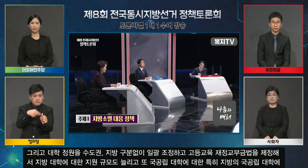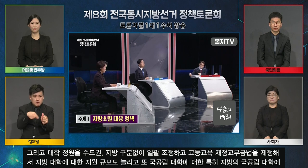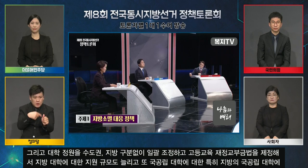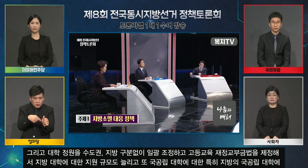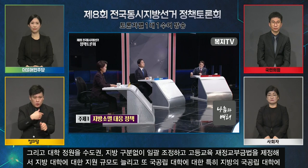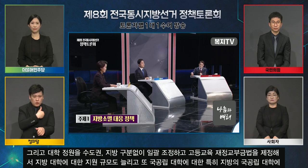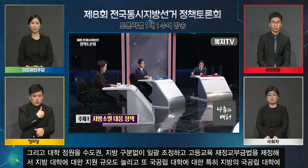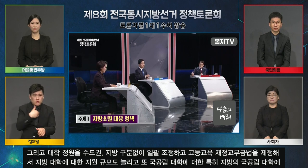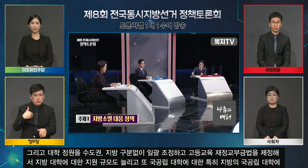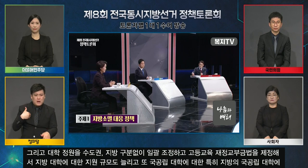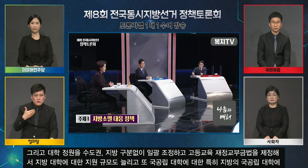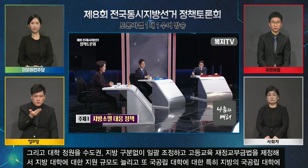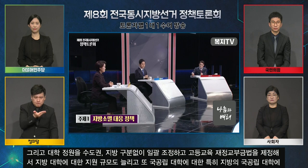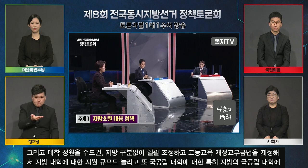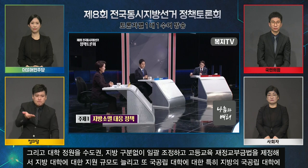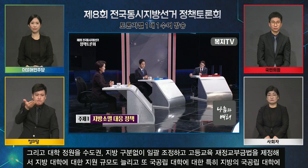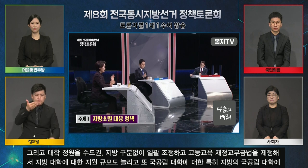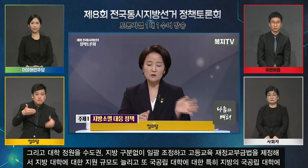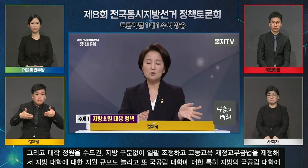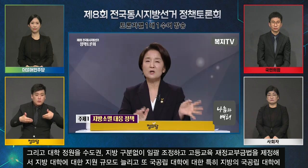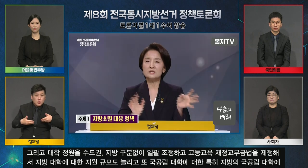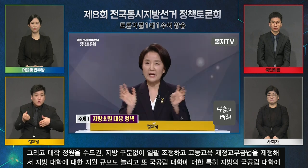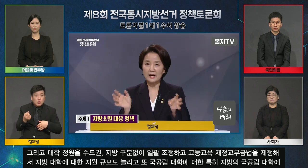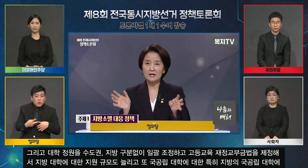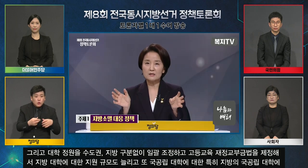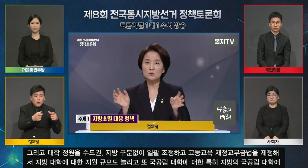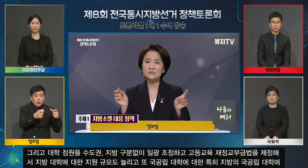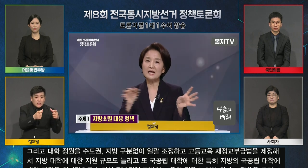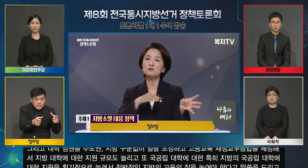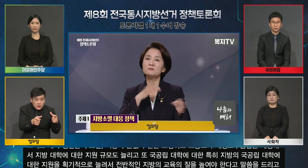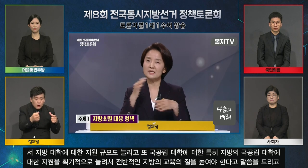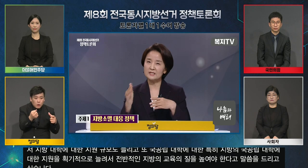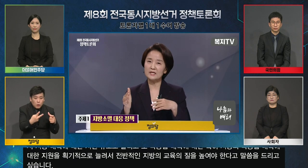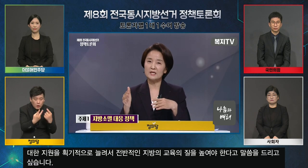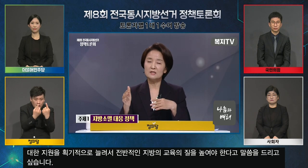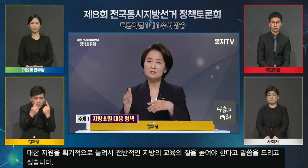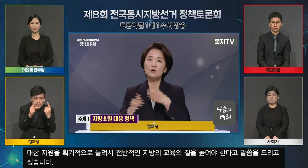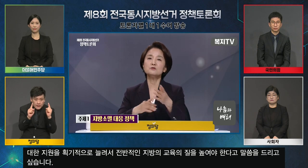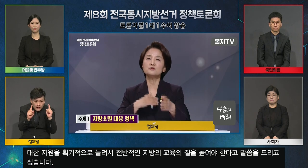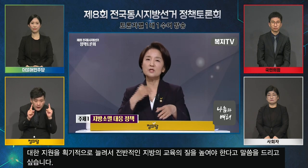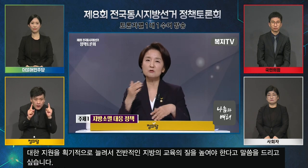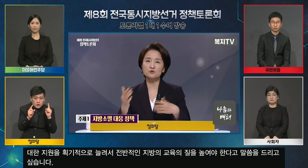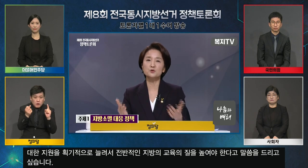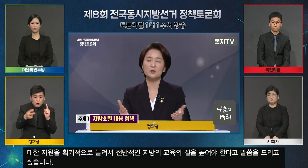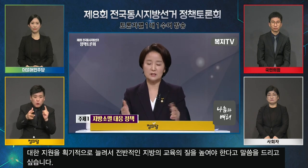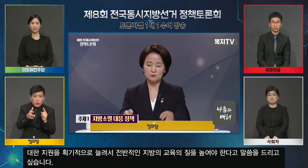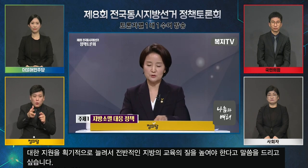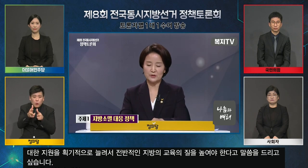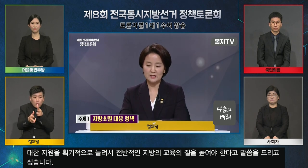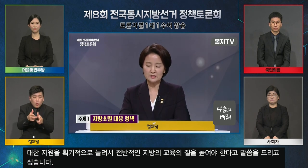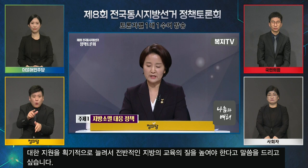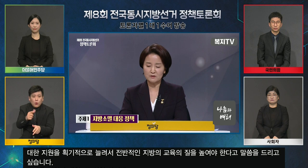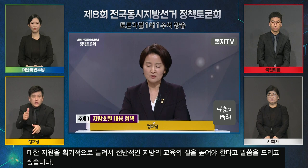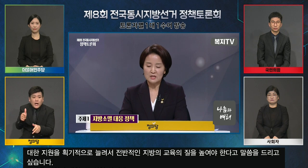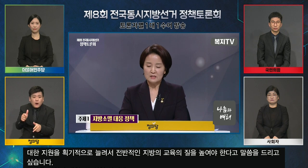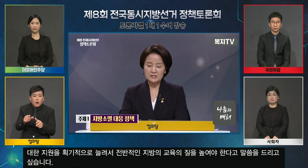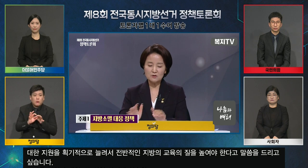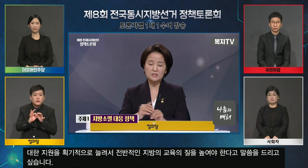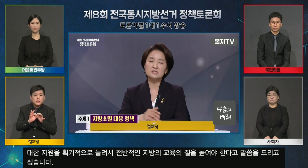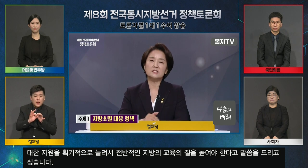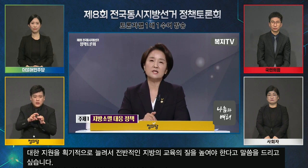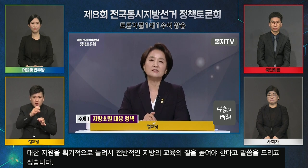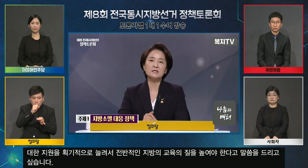된다고 말씀드리고 싶습니다. 그 다음 지역과 대학 또 산업 사이에 선순환 구조가 이루어져야 하는데요.